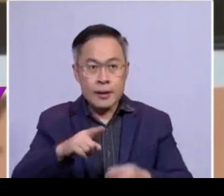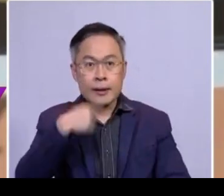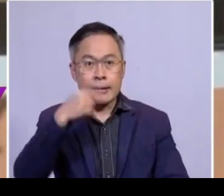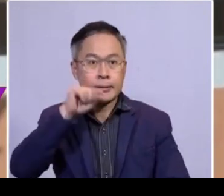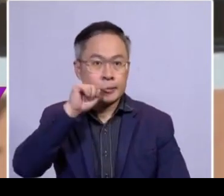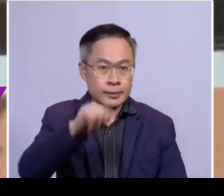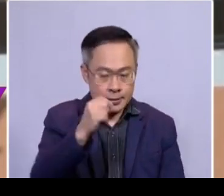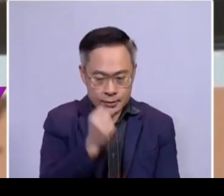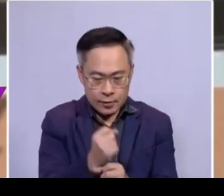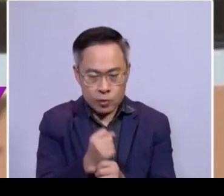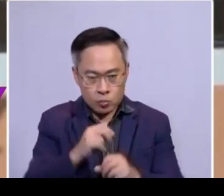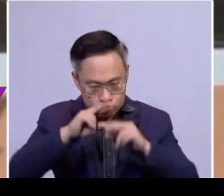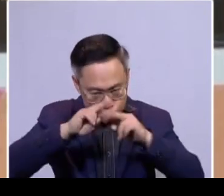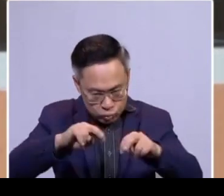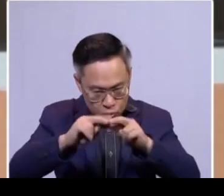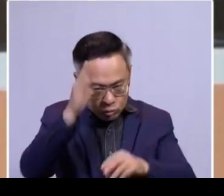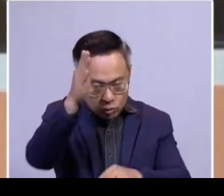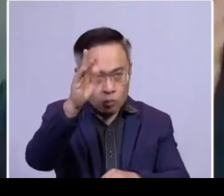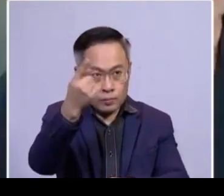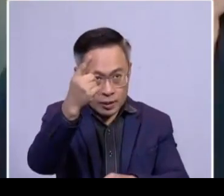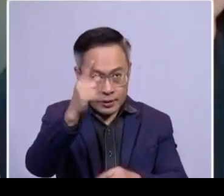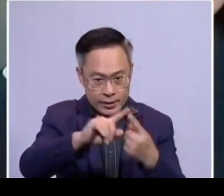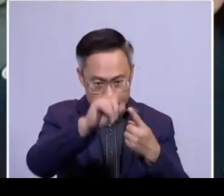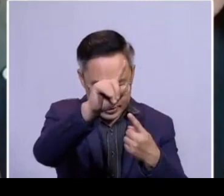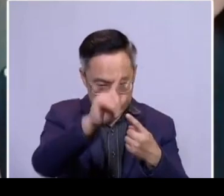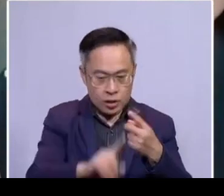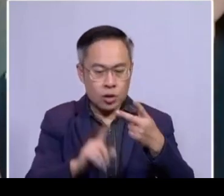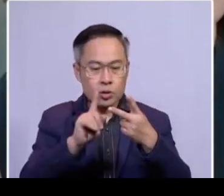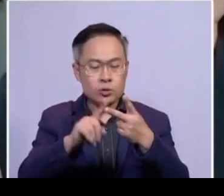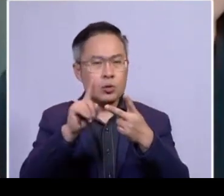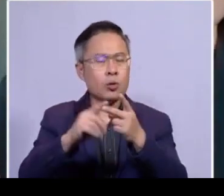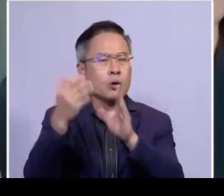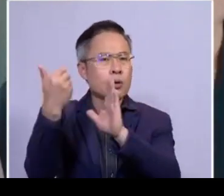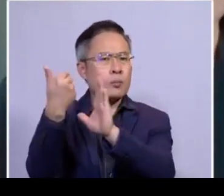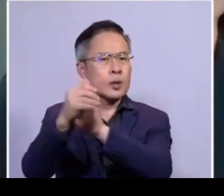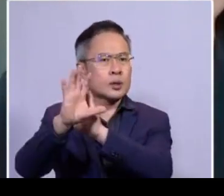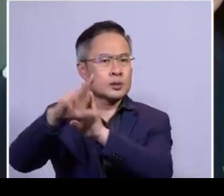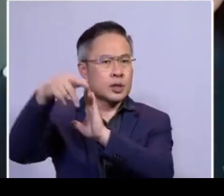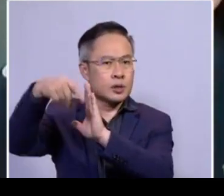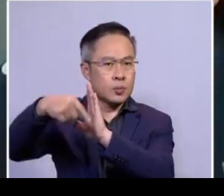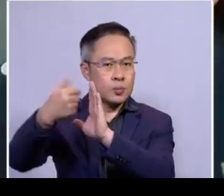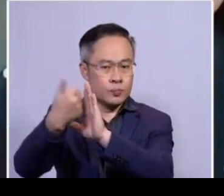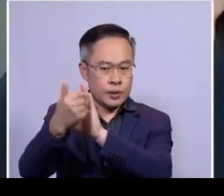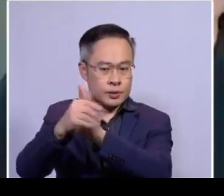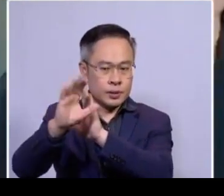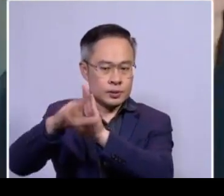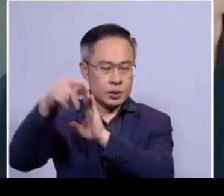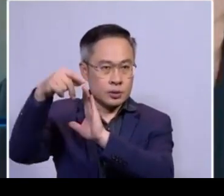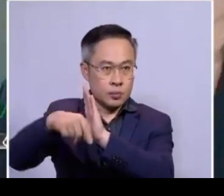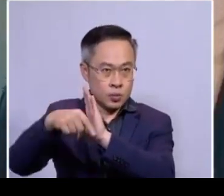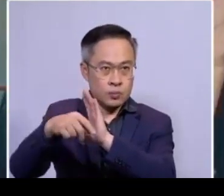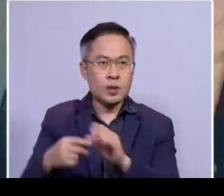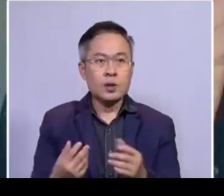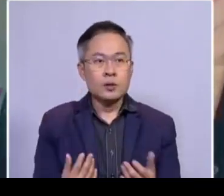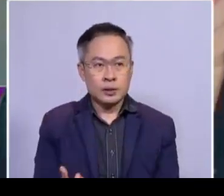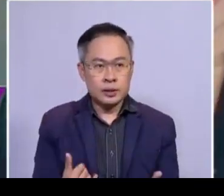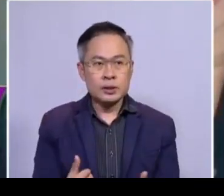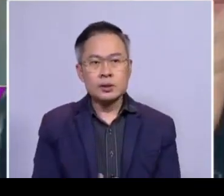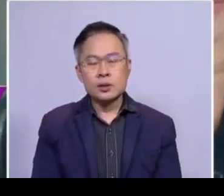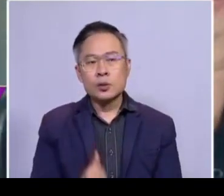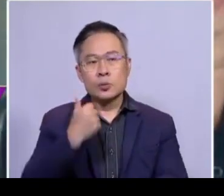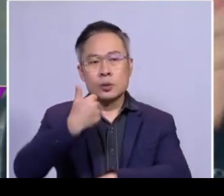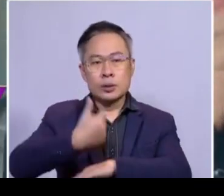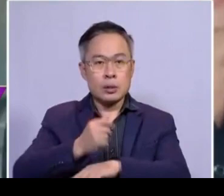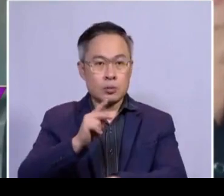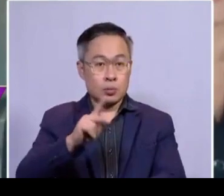ผู้เกี่ยวข้องเพิ่มเติมนะครับลงไปไปขึ้นไปกันที่จังหวัดชัยภูมิกันหน่อยนะครับผอกกตประจำจังหวัดนะครับเรือเอกใจสอนผาสุกก็บอกว่าตอน